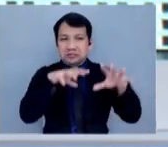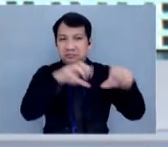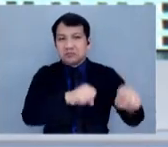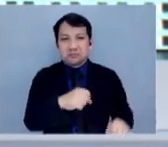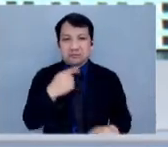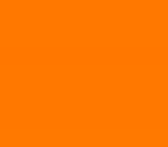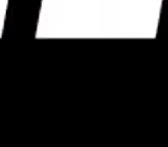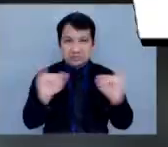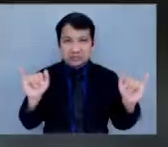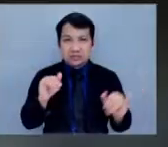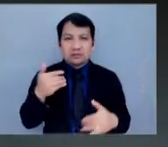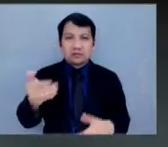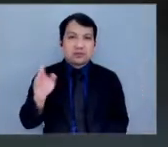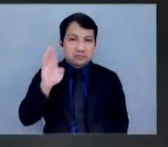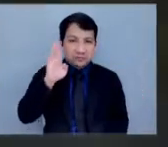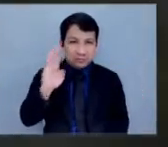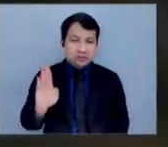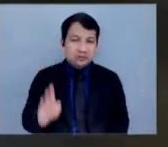Brian Basa.